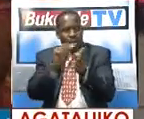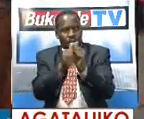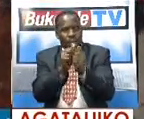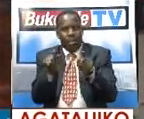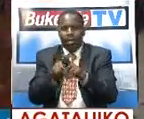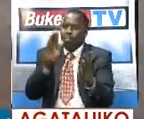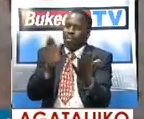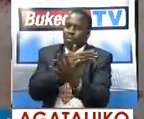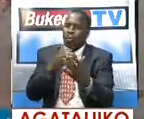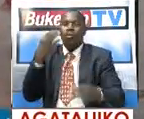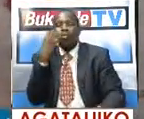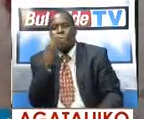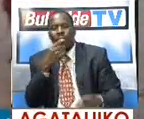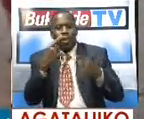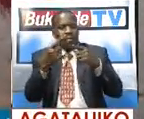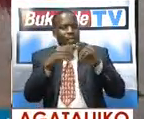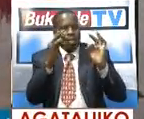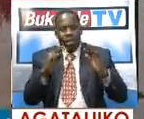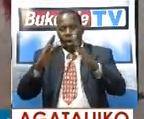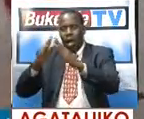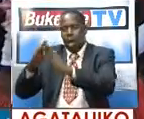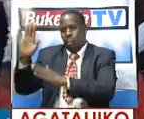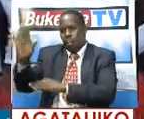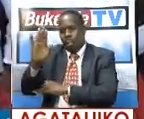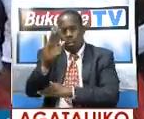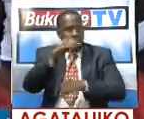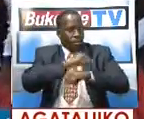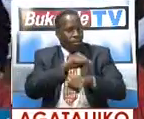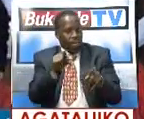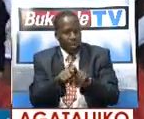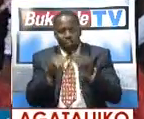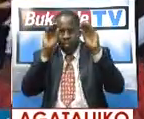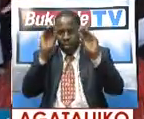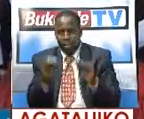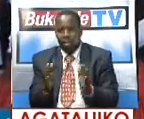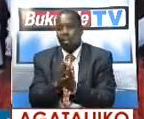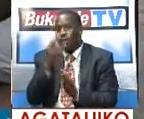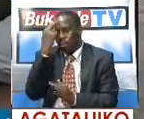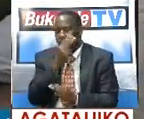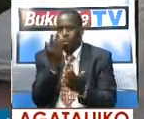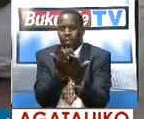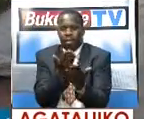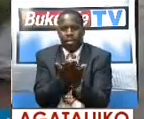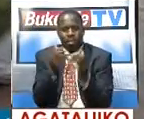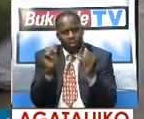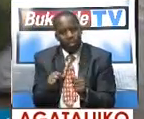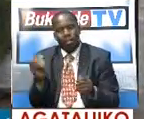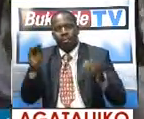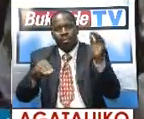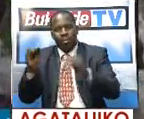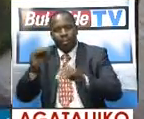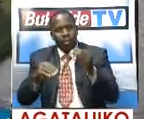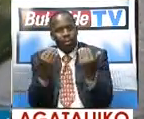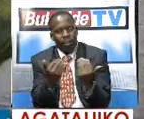wamu n'okuzannya emizannyo nga bayita mu nnyumba zaabwe. Abayizi n'abasomesa baabwe basabiddwa okuwaayo ensimbi eri